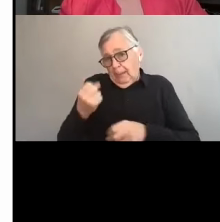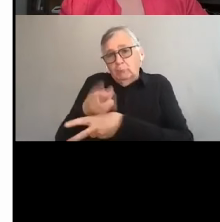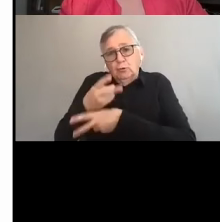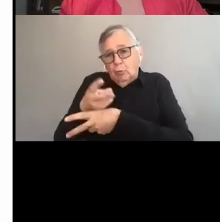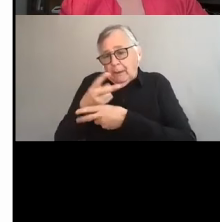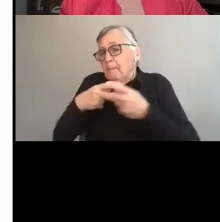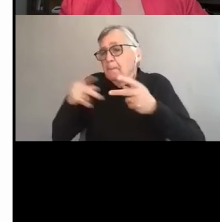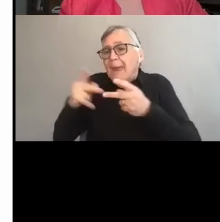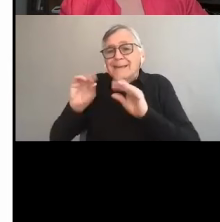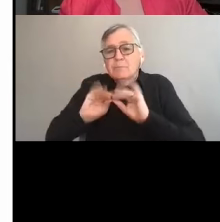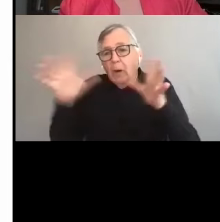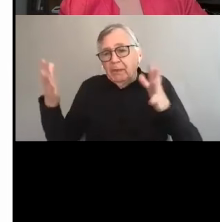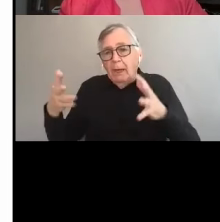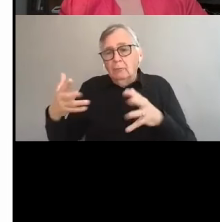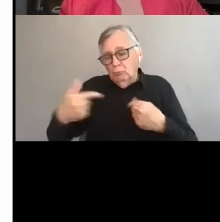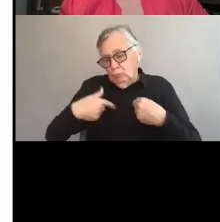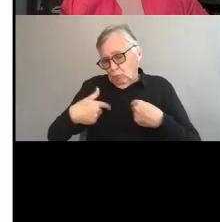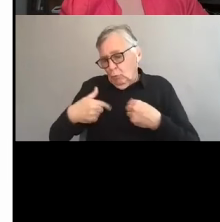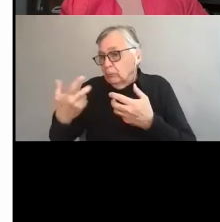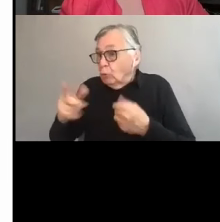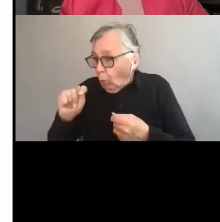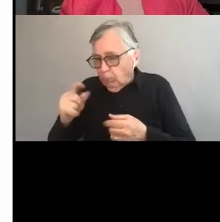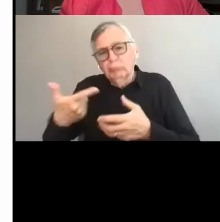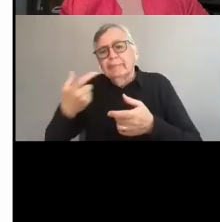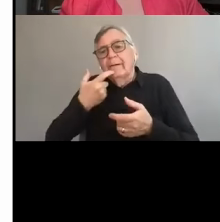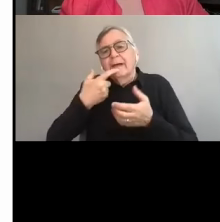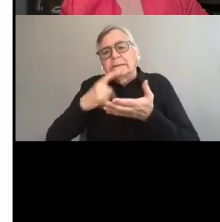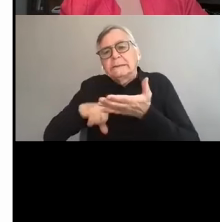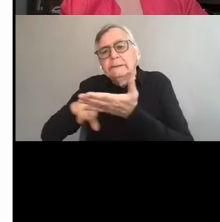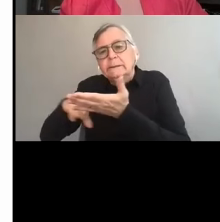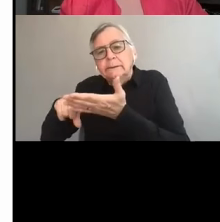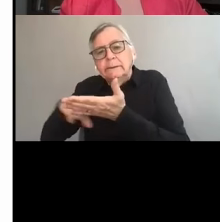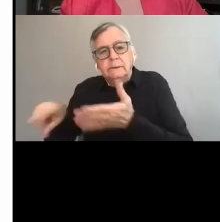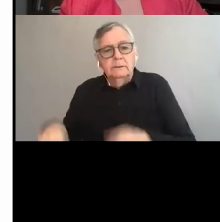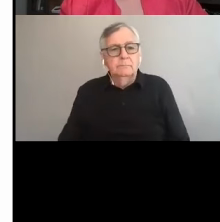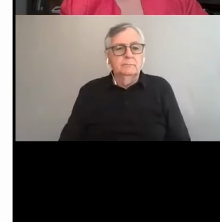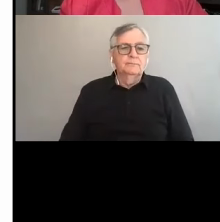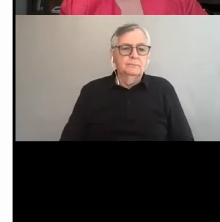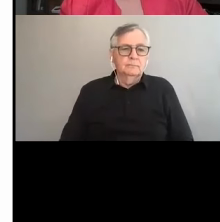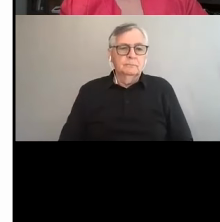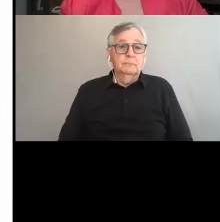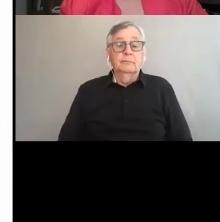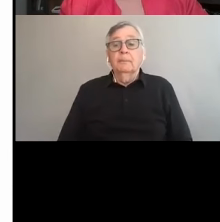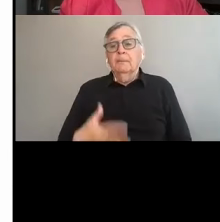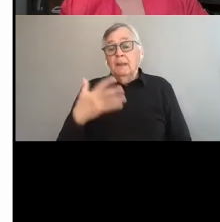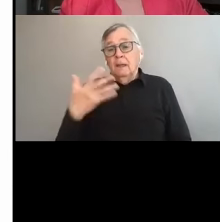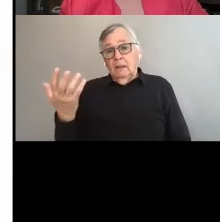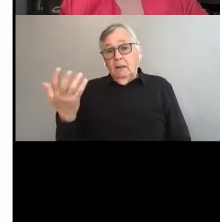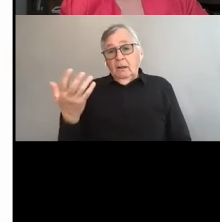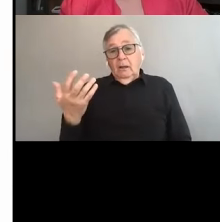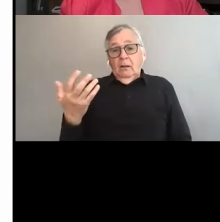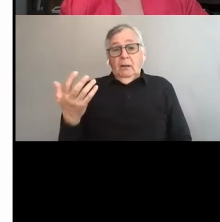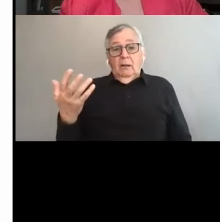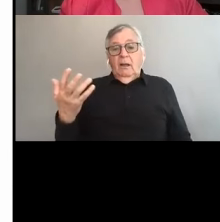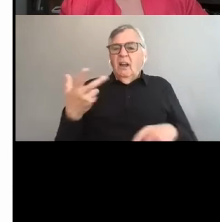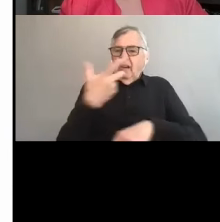pays modernes comme les nôtres pour les prendre en charge. Maintenant, la grande question, les